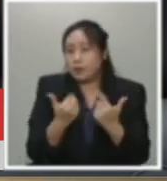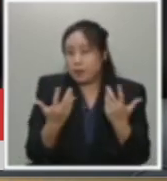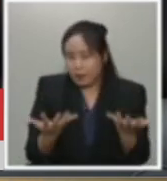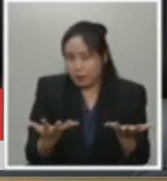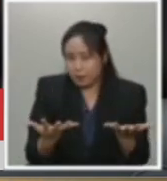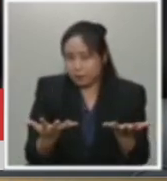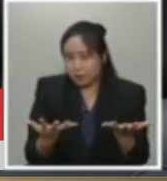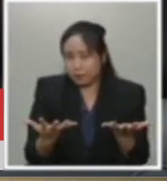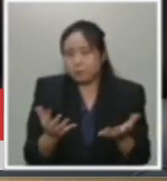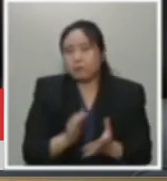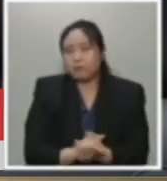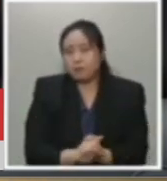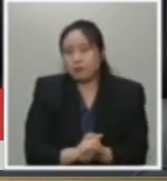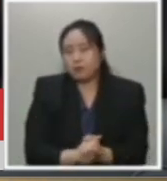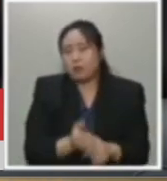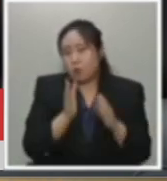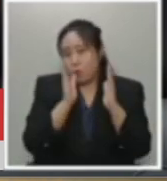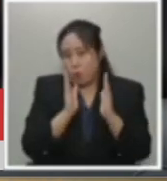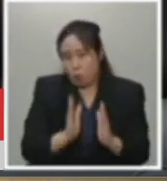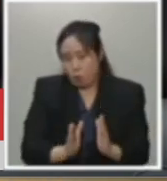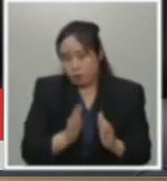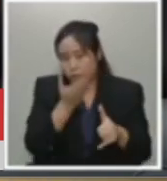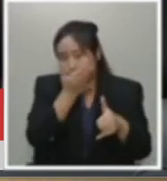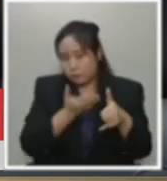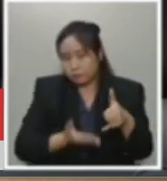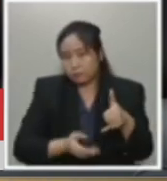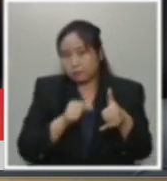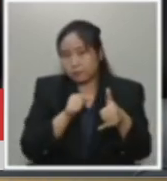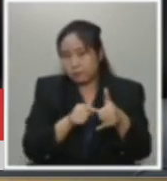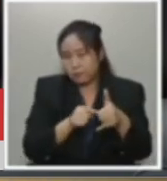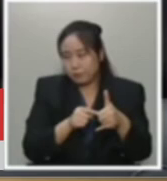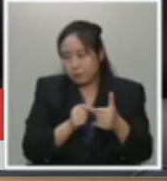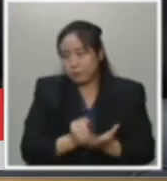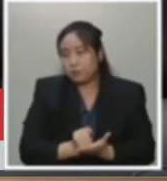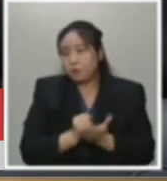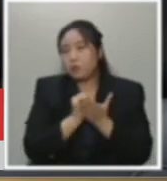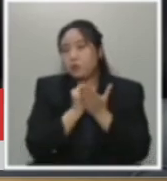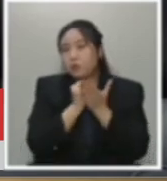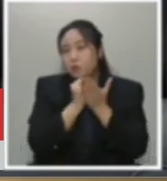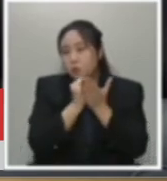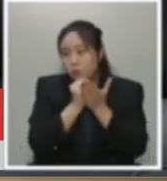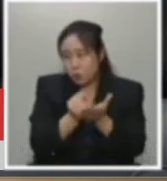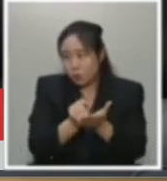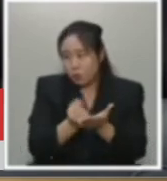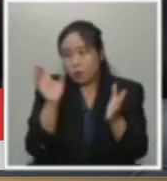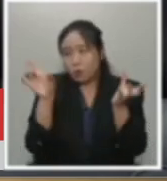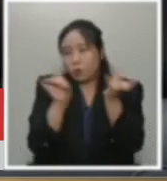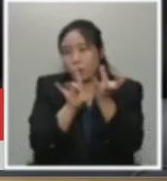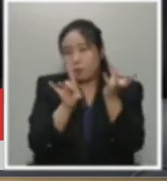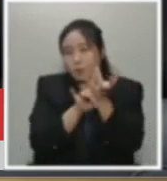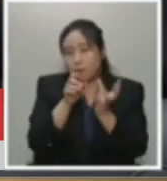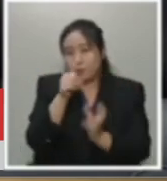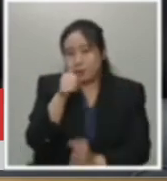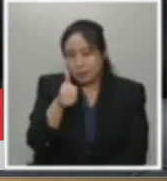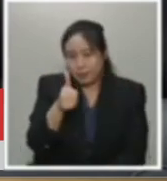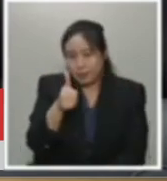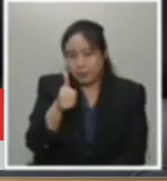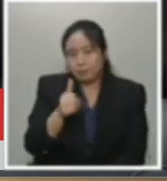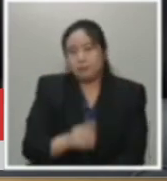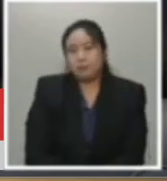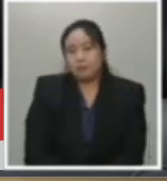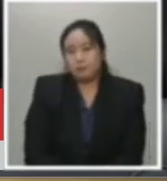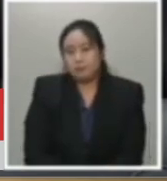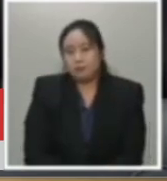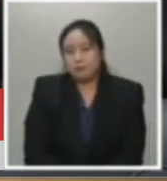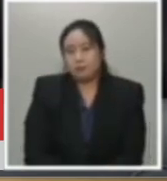ำให้ทรัพยากรมนุษย์ให้เป็นทรัพยากรมนุษย์ที่มีคุณภาพไม่ใช่